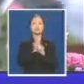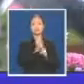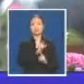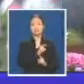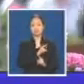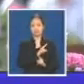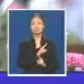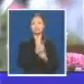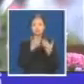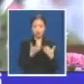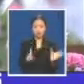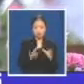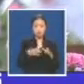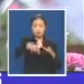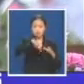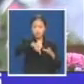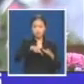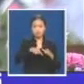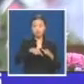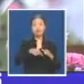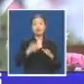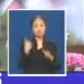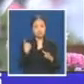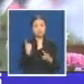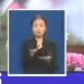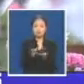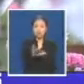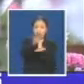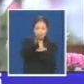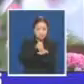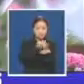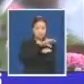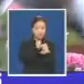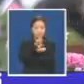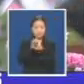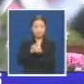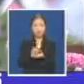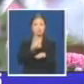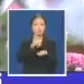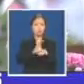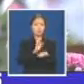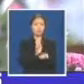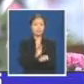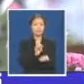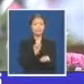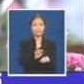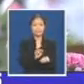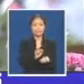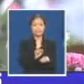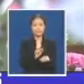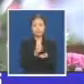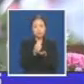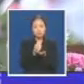ย์ได้ทำให้เกิดแหล่งทุนที่มาจากเงินออมของคนในชุมชนเพื่อให้การพัฒนาอา